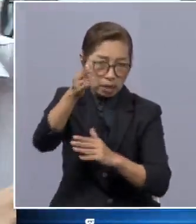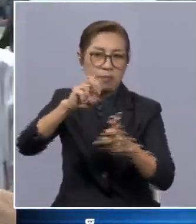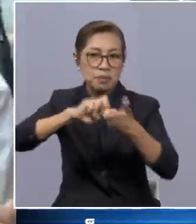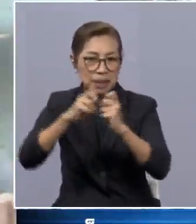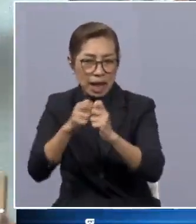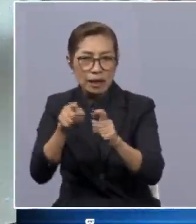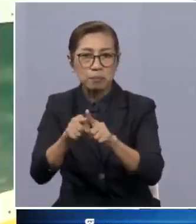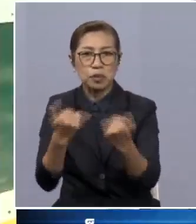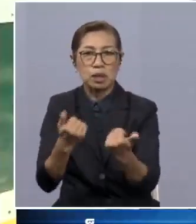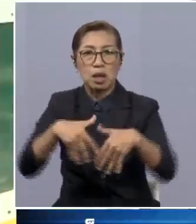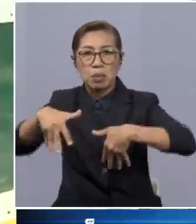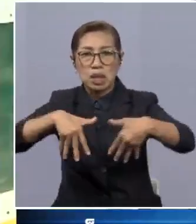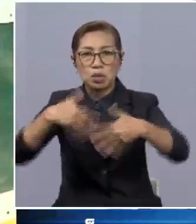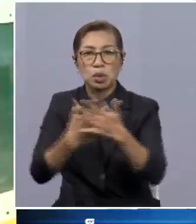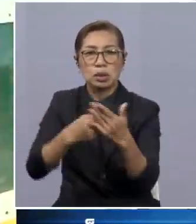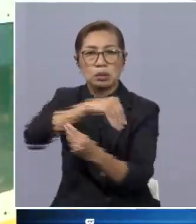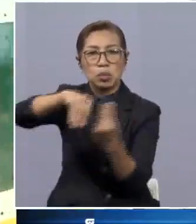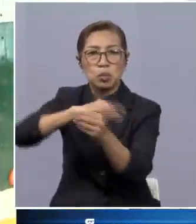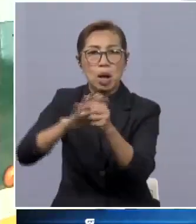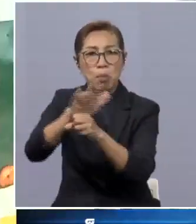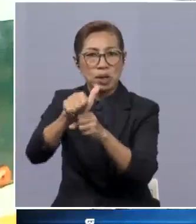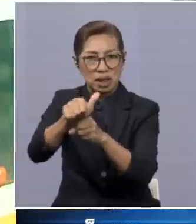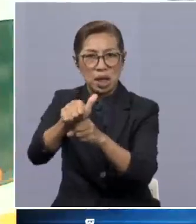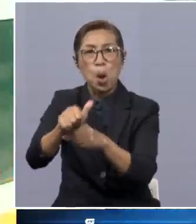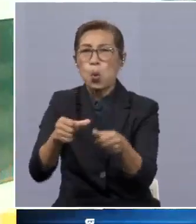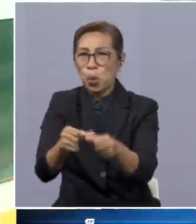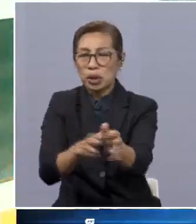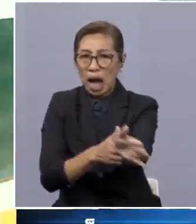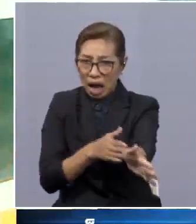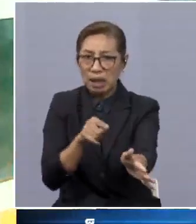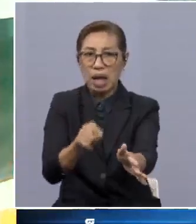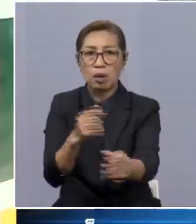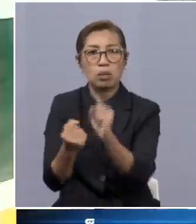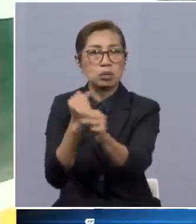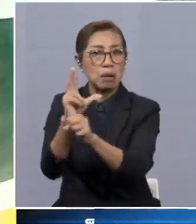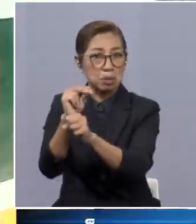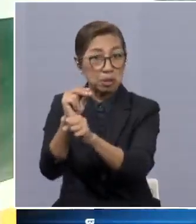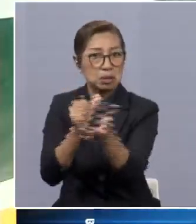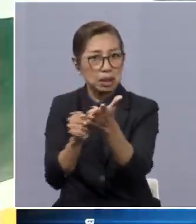ทศที่มีรายได้ปานกลางที่ประเทศได้ติดกับดักนี้มานานกว่า30ปีได้หรือไม่นะครับ ครับ